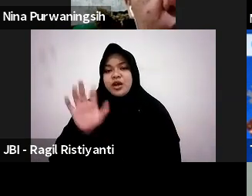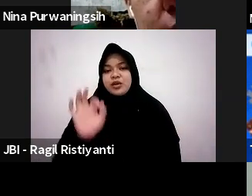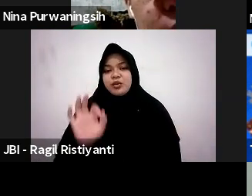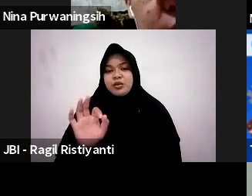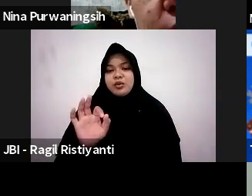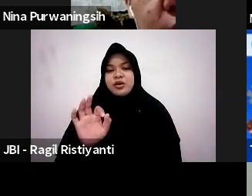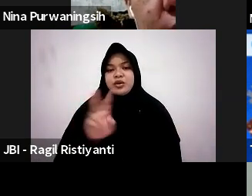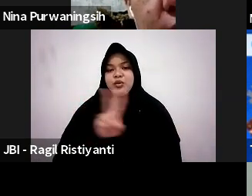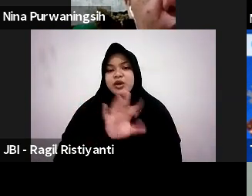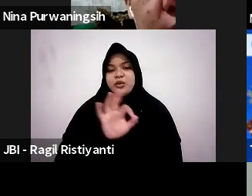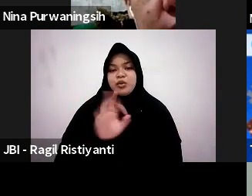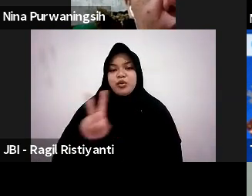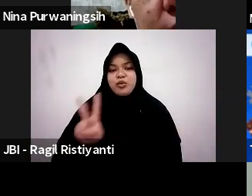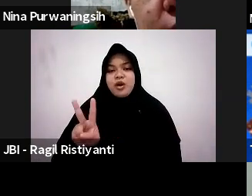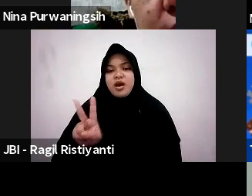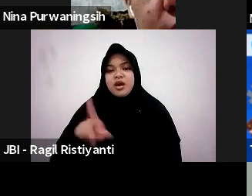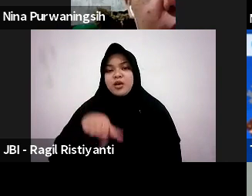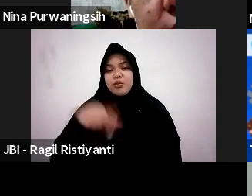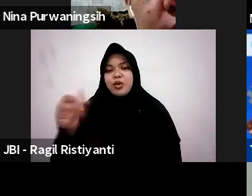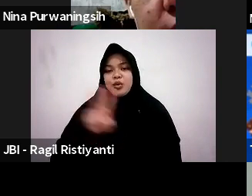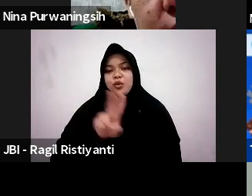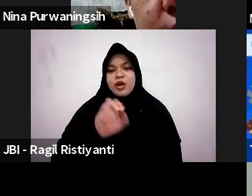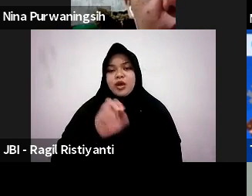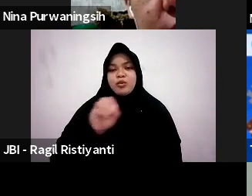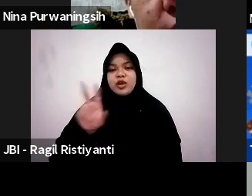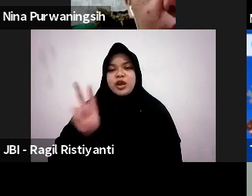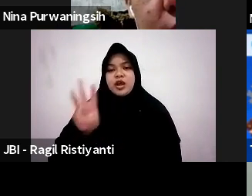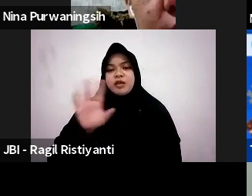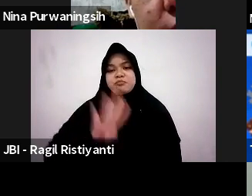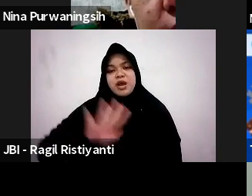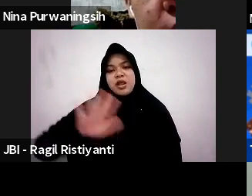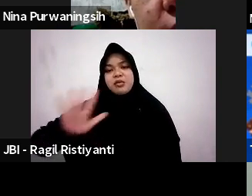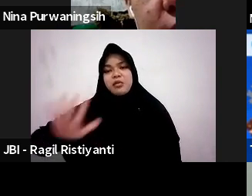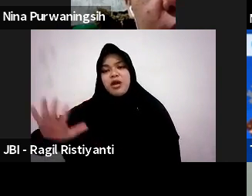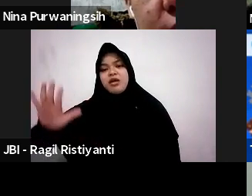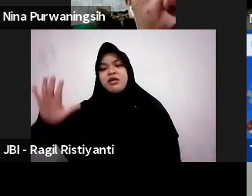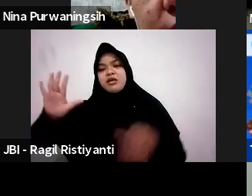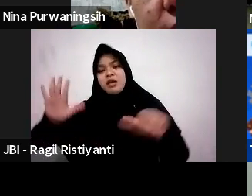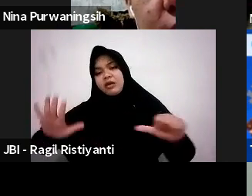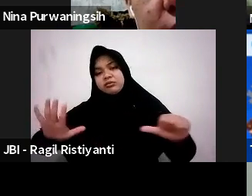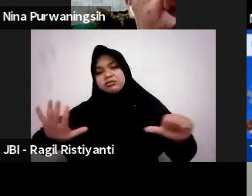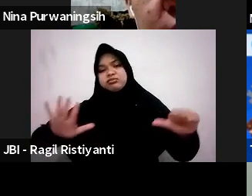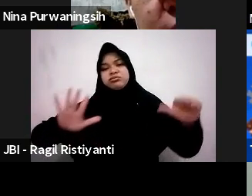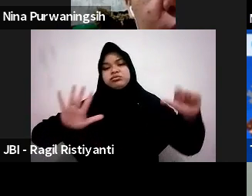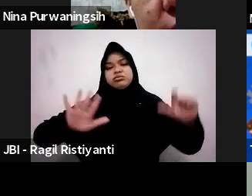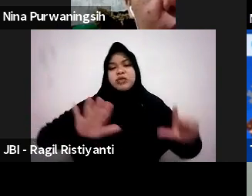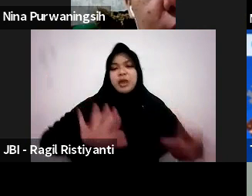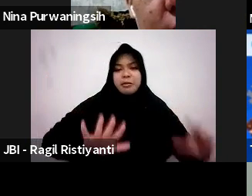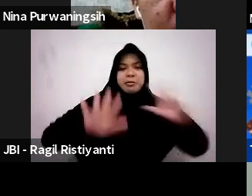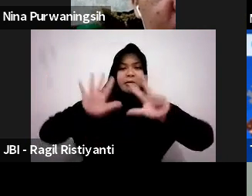2002 mudian 2003 2004 2005 2006 2008